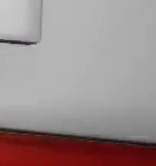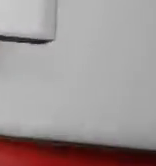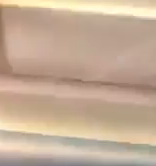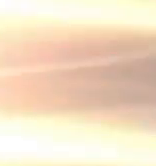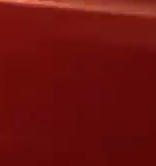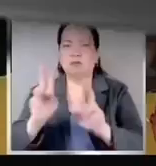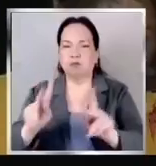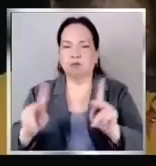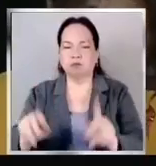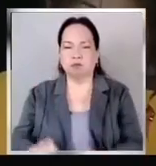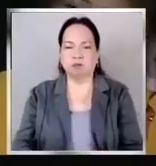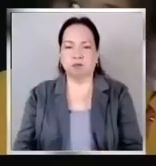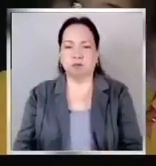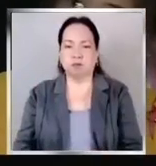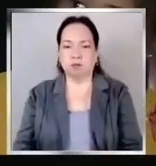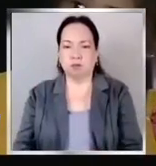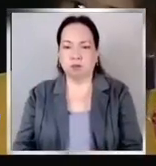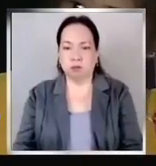Ian!